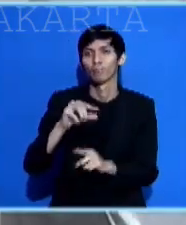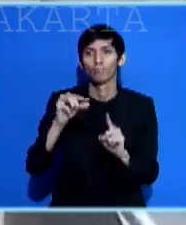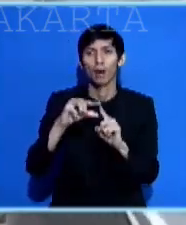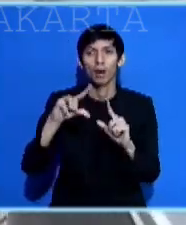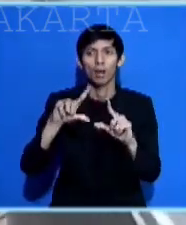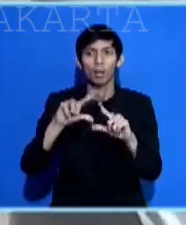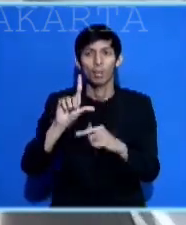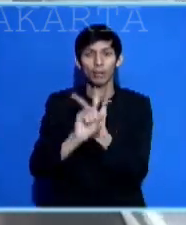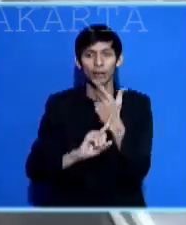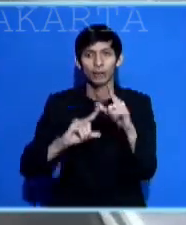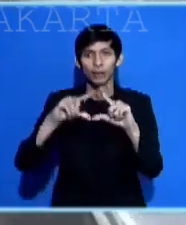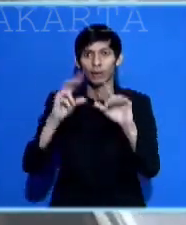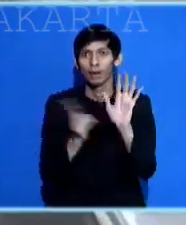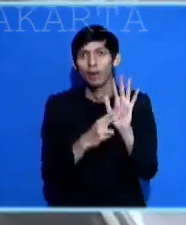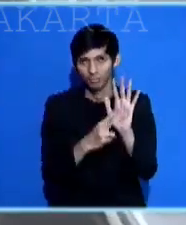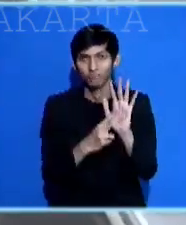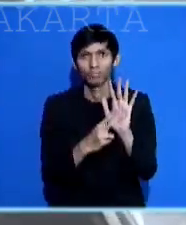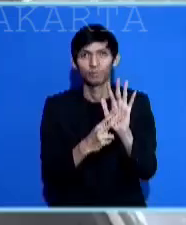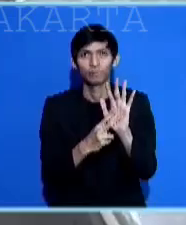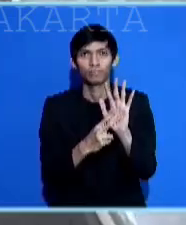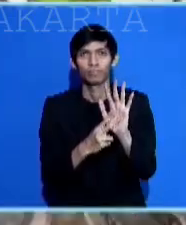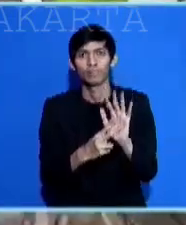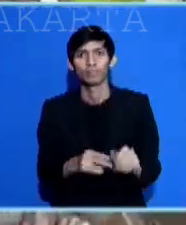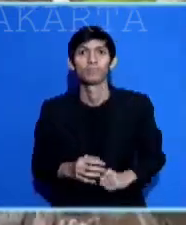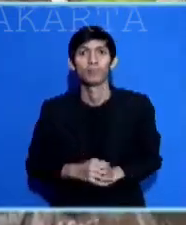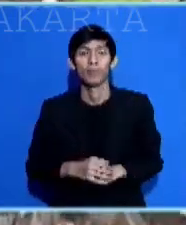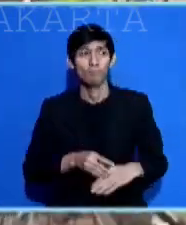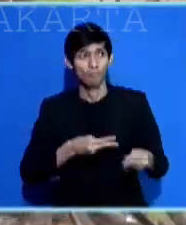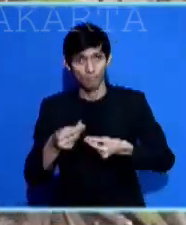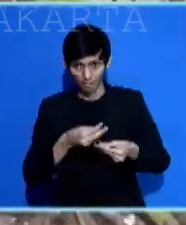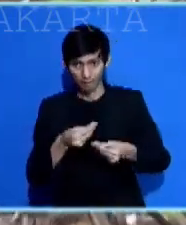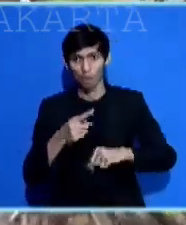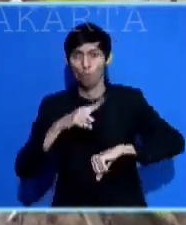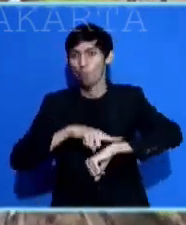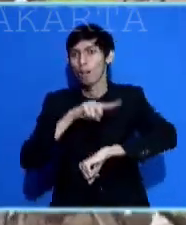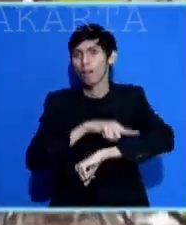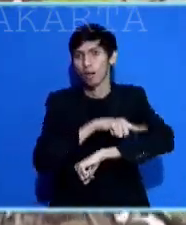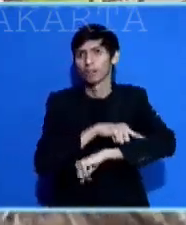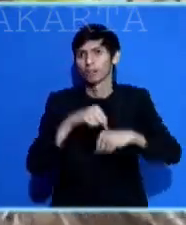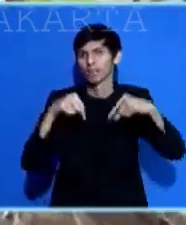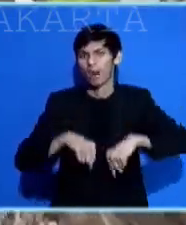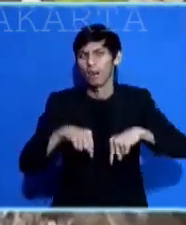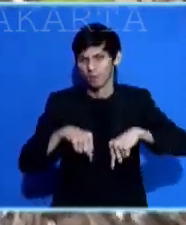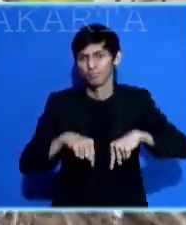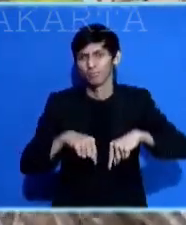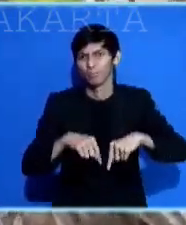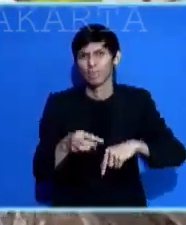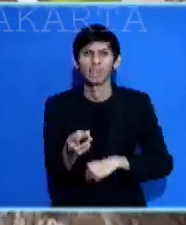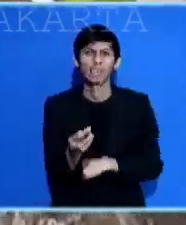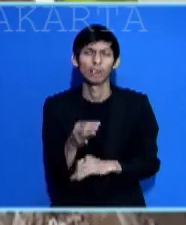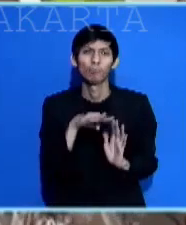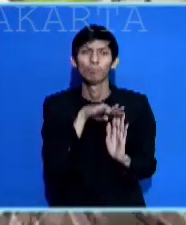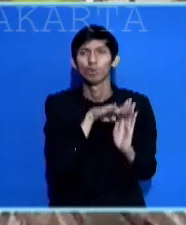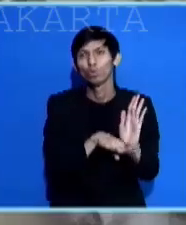k-ang enh gunggunging bakul ingang nyang inkal t saking